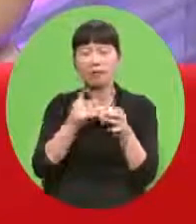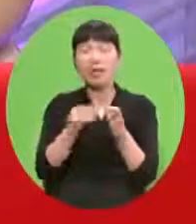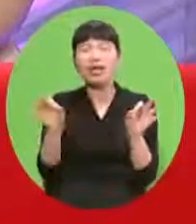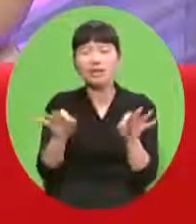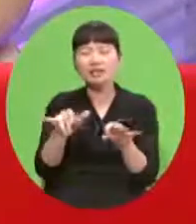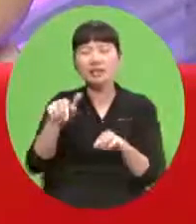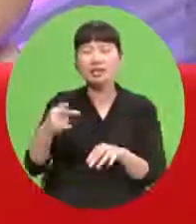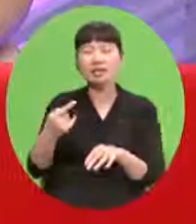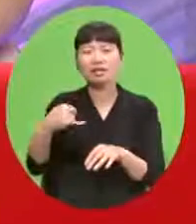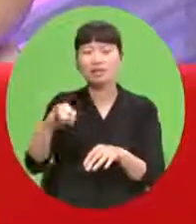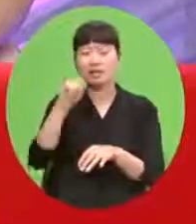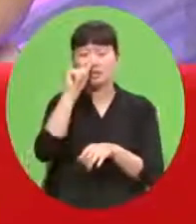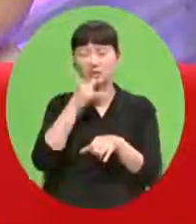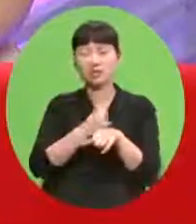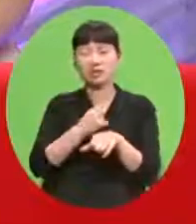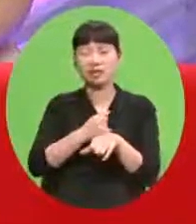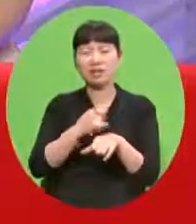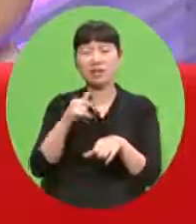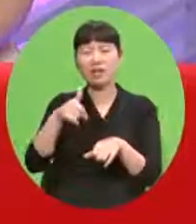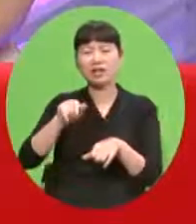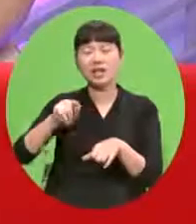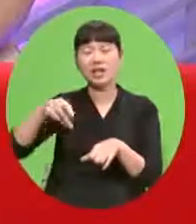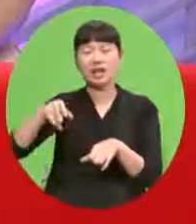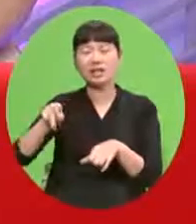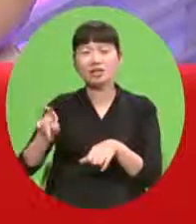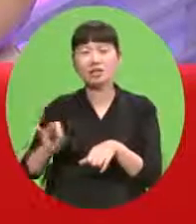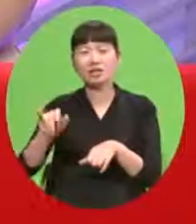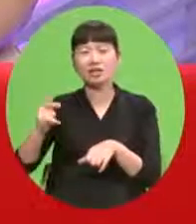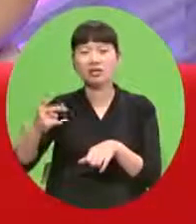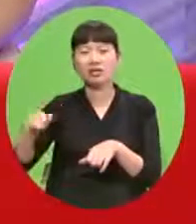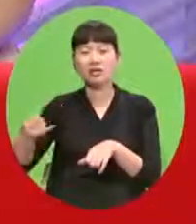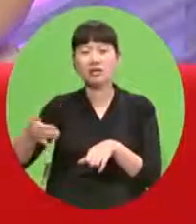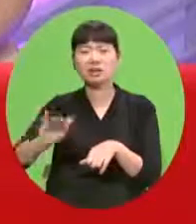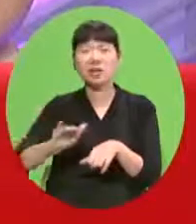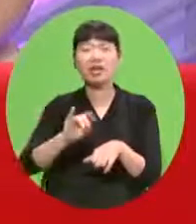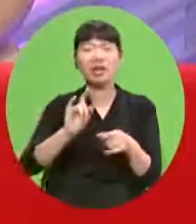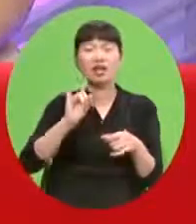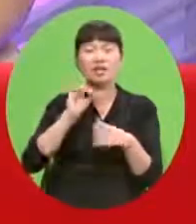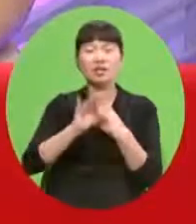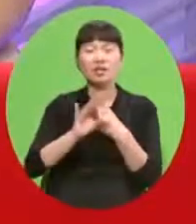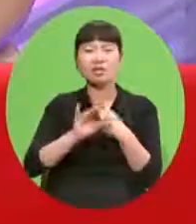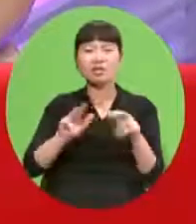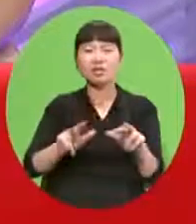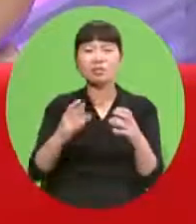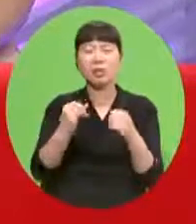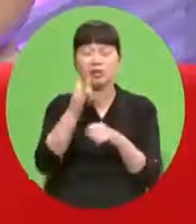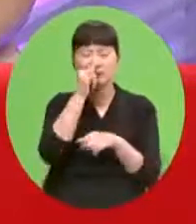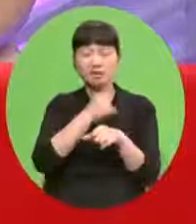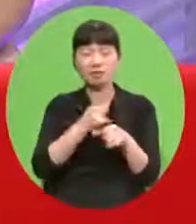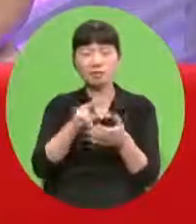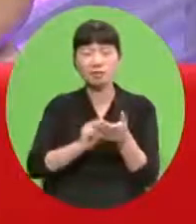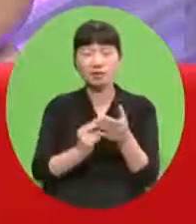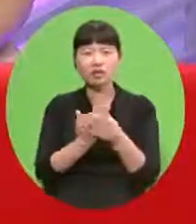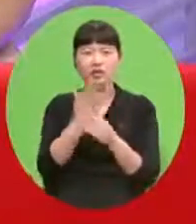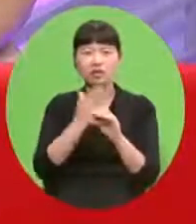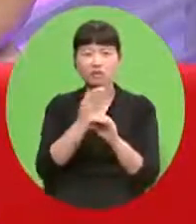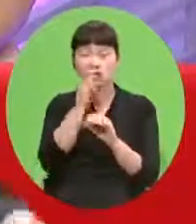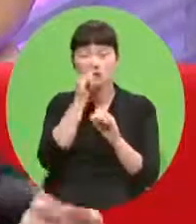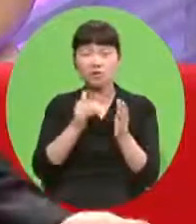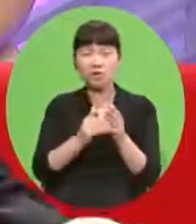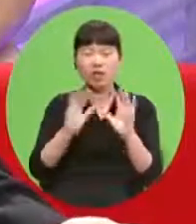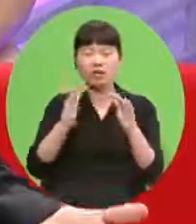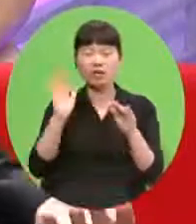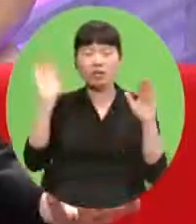일시적인 네. 근시 현상. 네. 네. 그런 걸 가성근시라 그러는데 최근 들어 이런 가성근시가 상당히 많아지고 문제가 좀 되는 것 같고요.